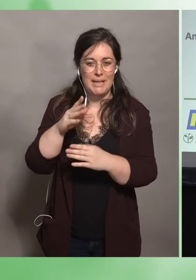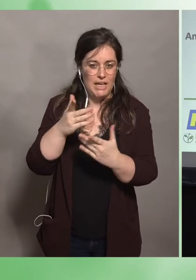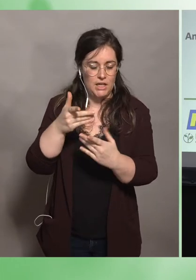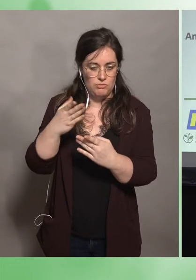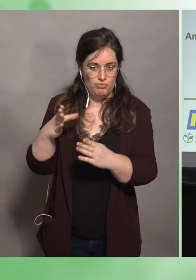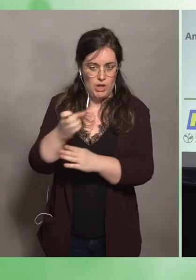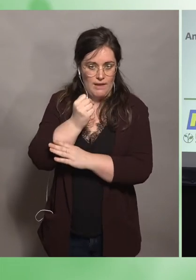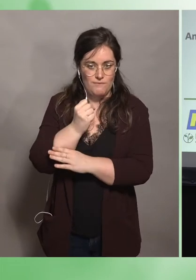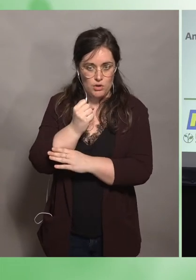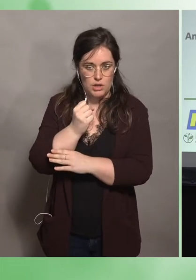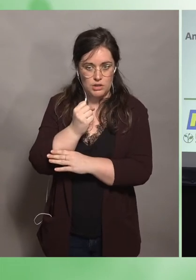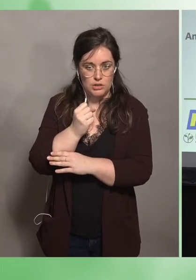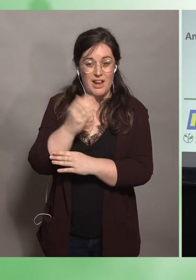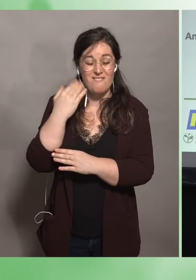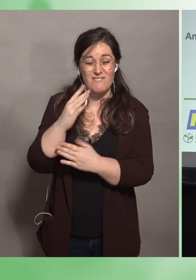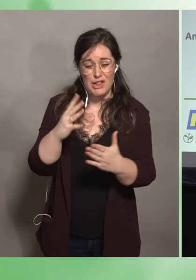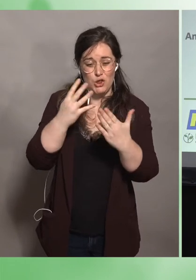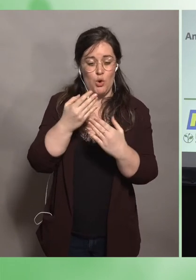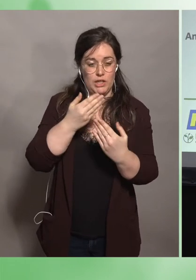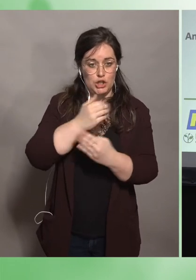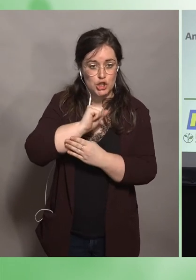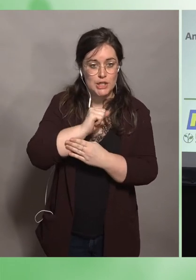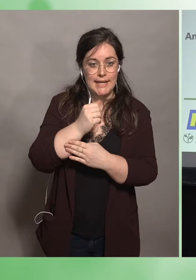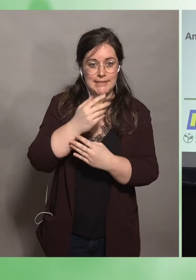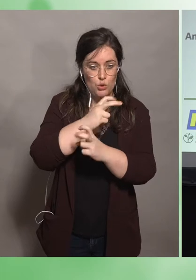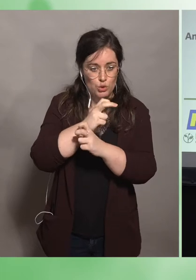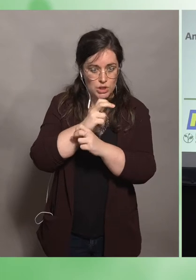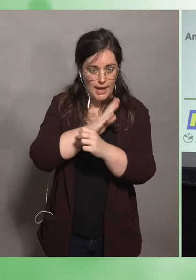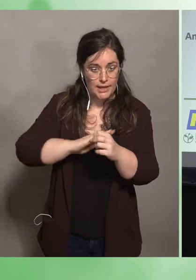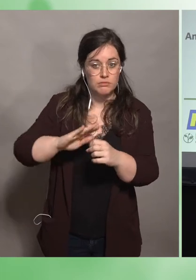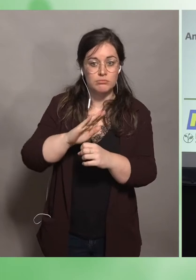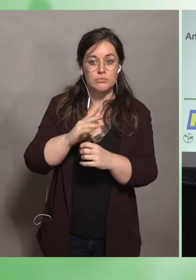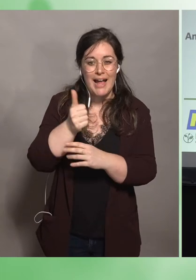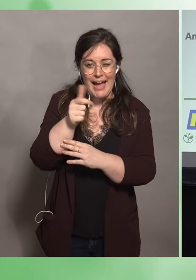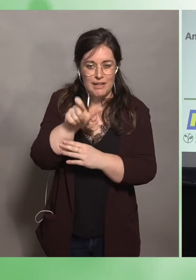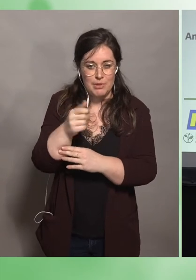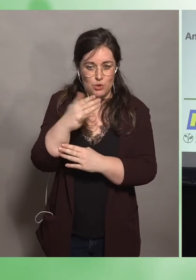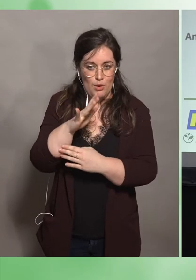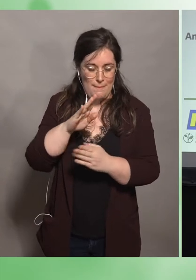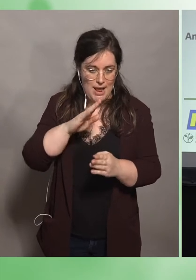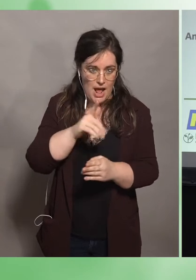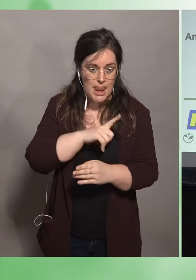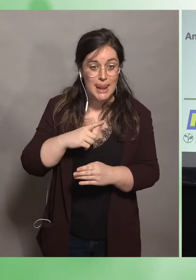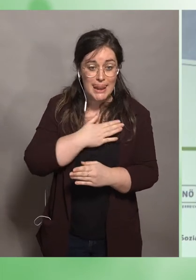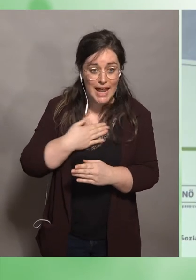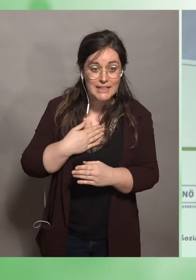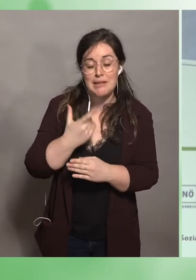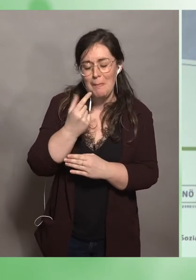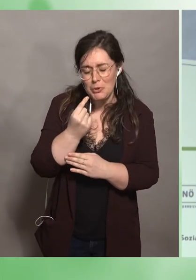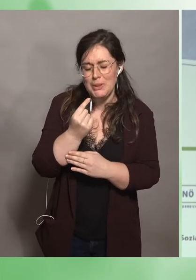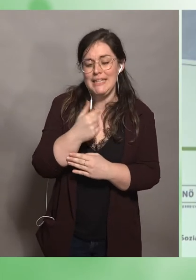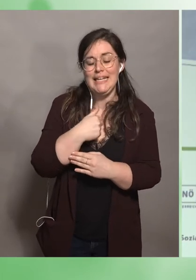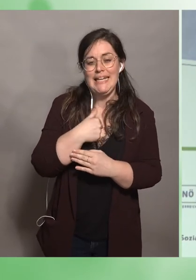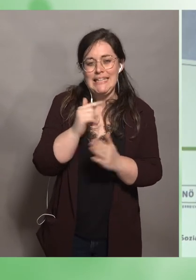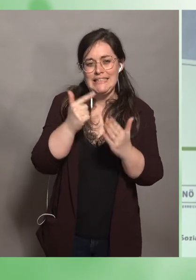9. schnellster Österreicher bei den Nichtbehinderten mit 2 Armen. Im A-Finale ist einer disqualifiziert worden und einer war langsamer als ich. Das heißt, ich war 7. der Herzen und wusste, ich bin in